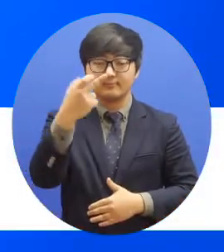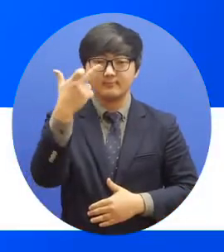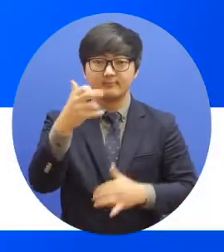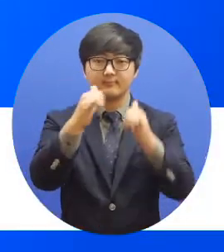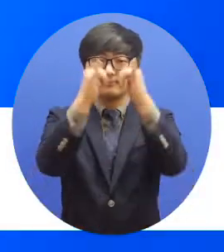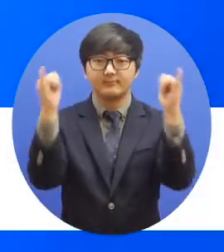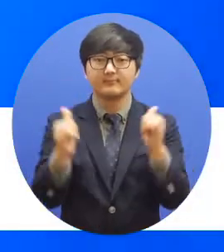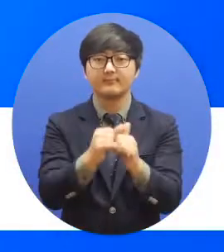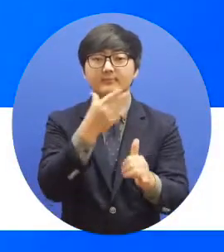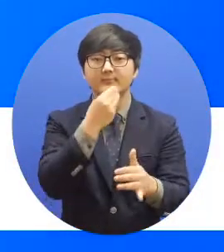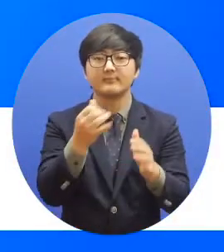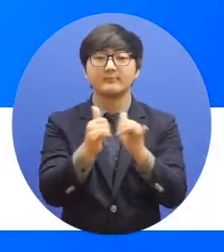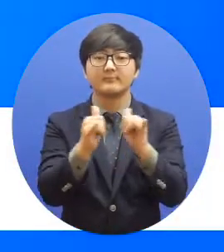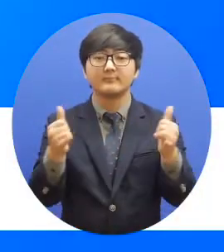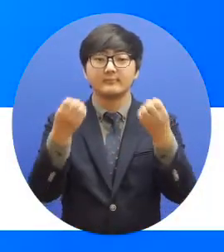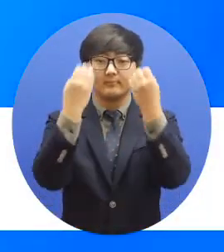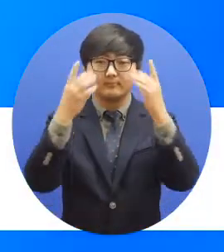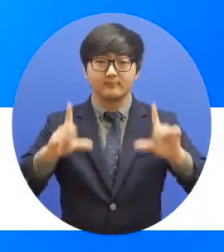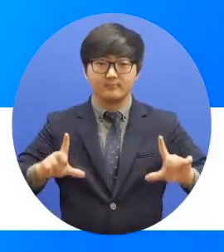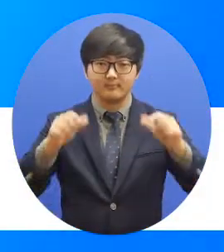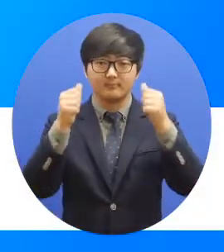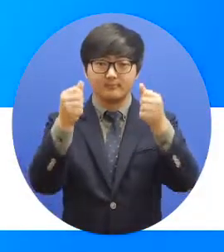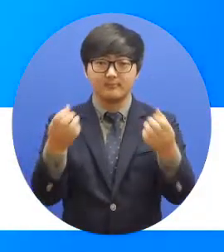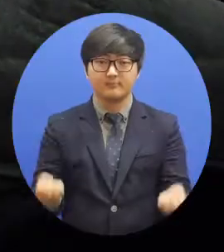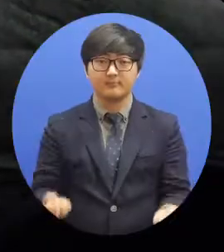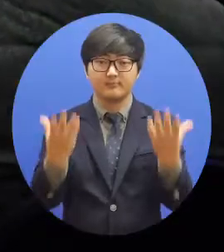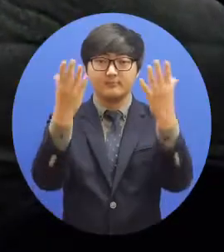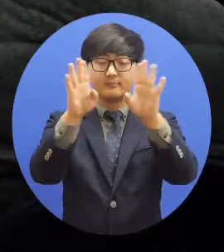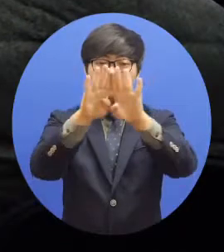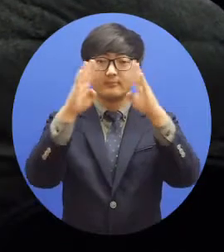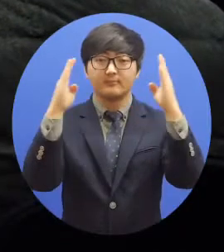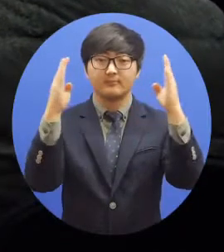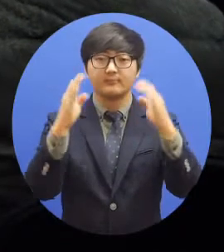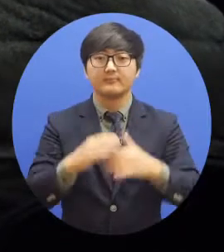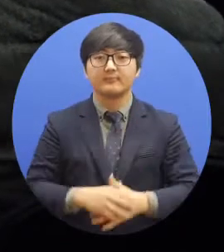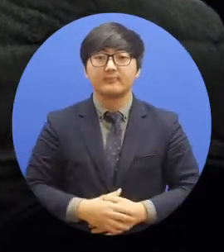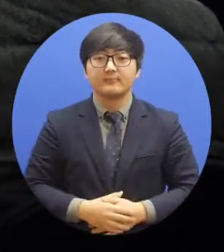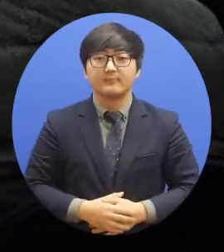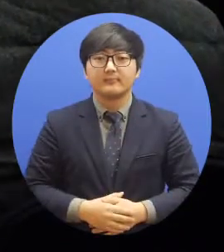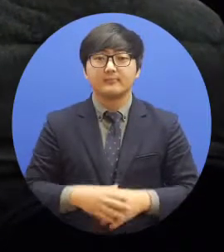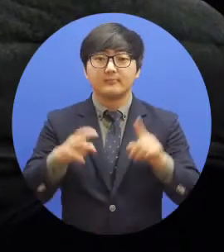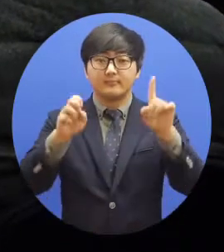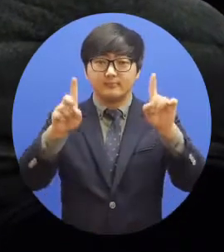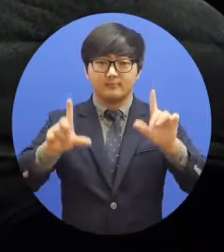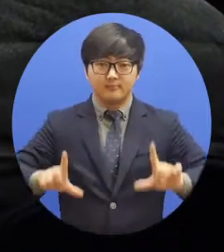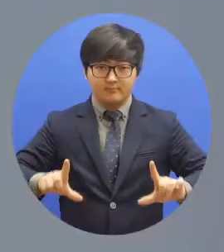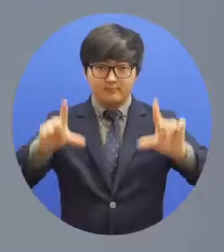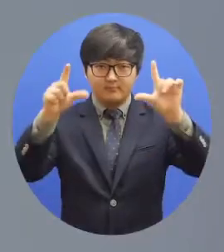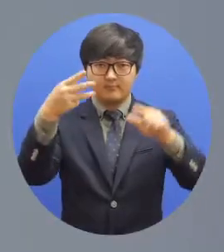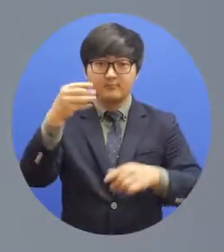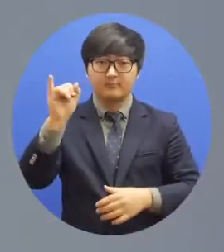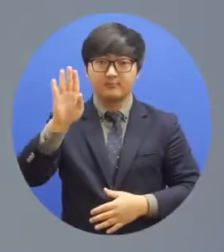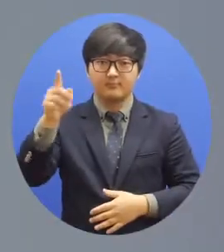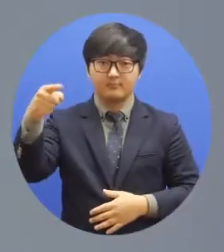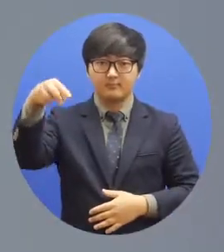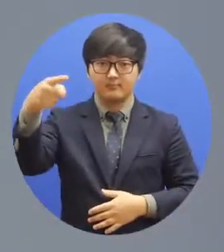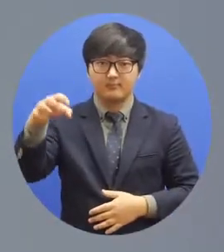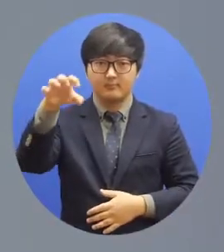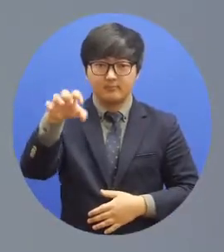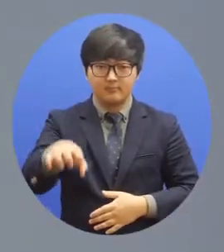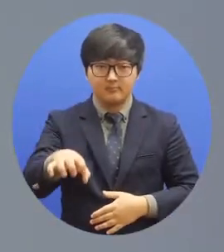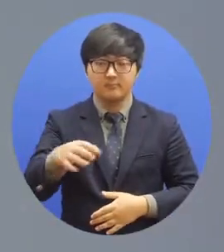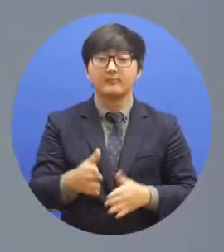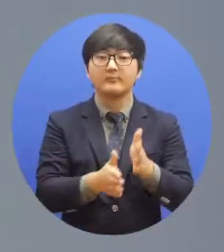2017년 사회복지인 신년 인사회가 개최됐습니다. 지난 31일 공주시 금성동 리버스